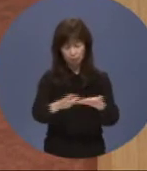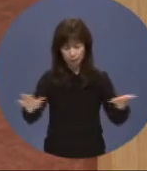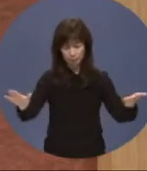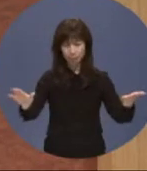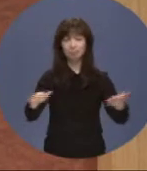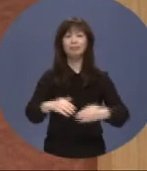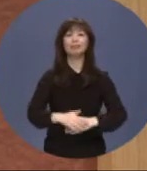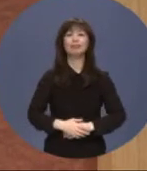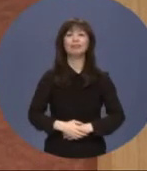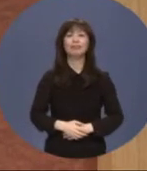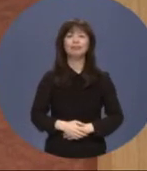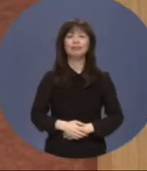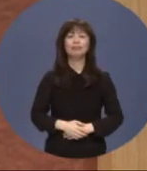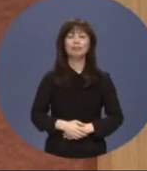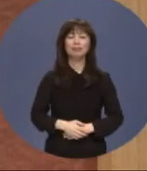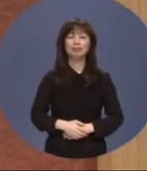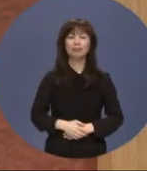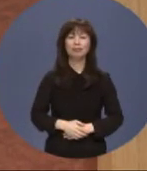りました。